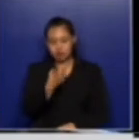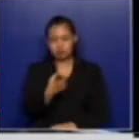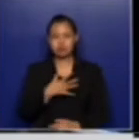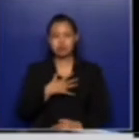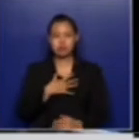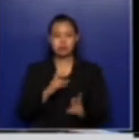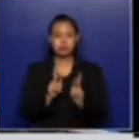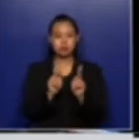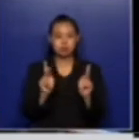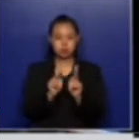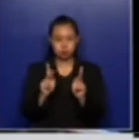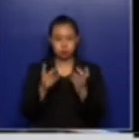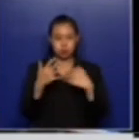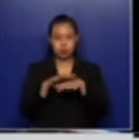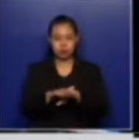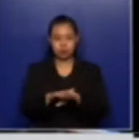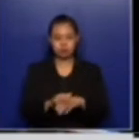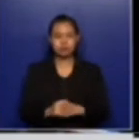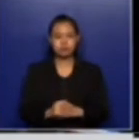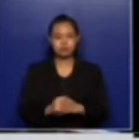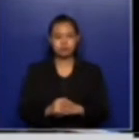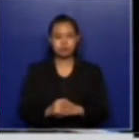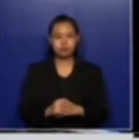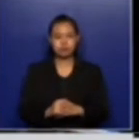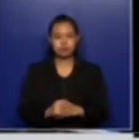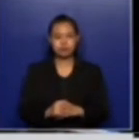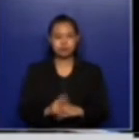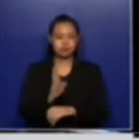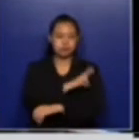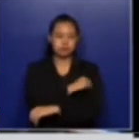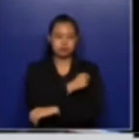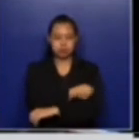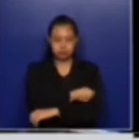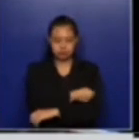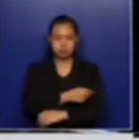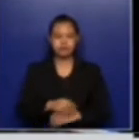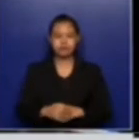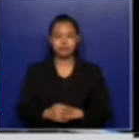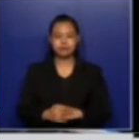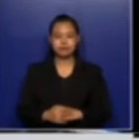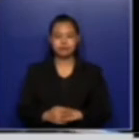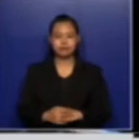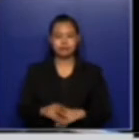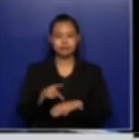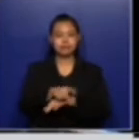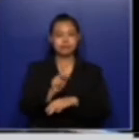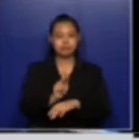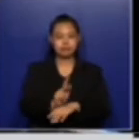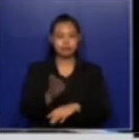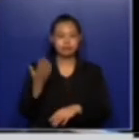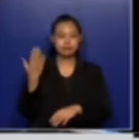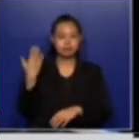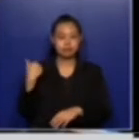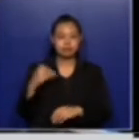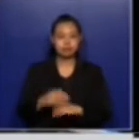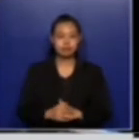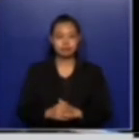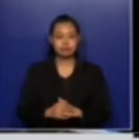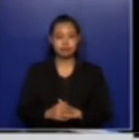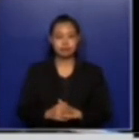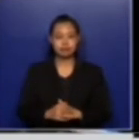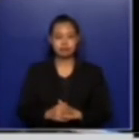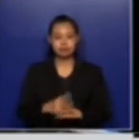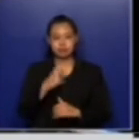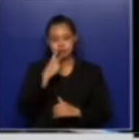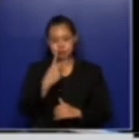การกระทรวงสาธารณสุขท่านประธานคะที่ผ่านมาเนี่ยเราจะเห็น